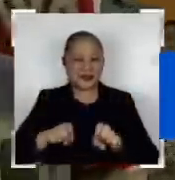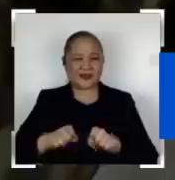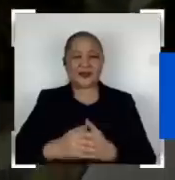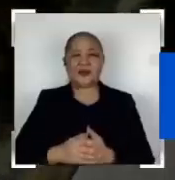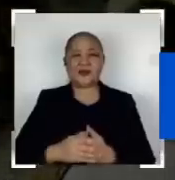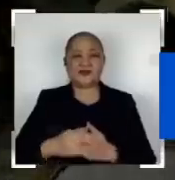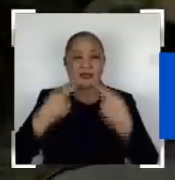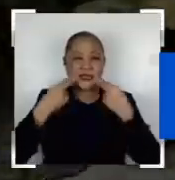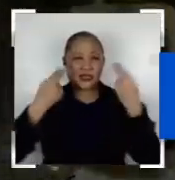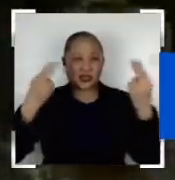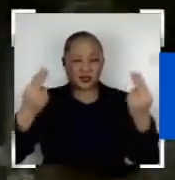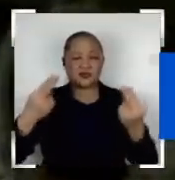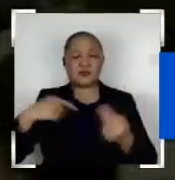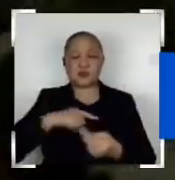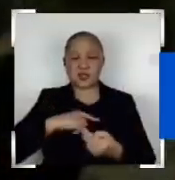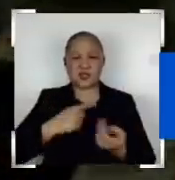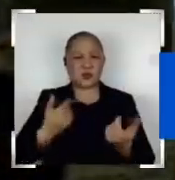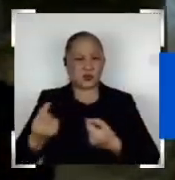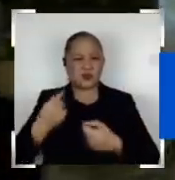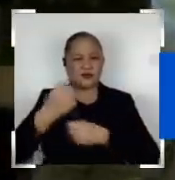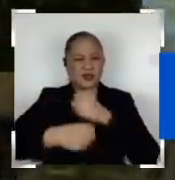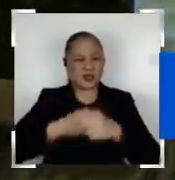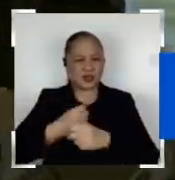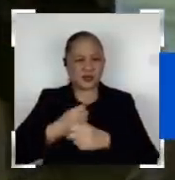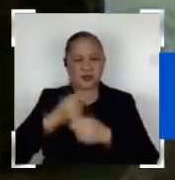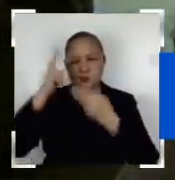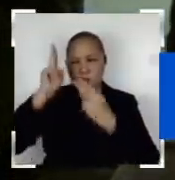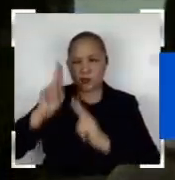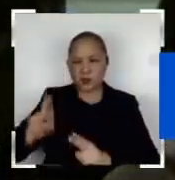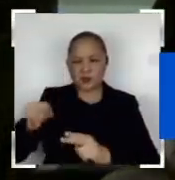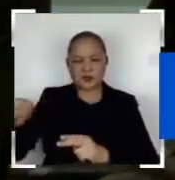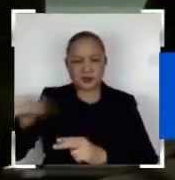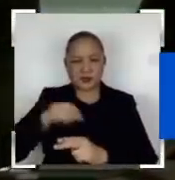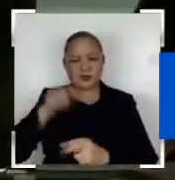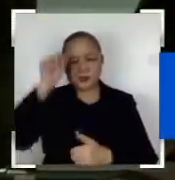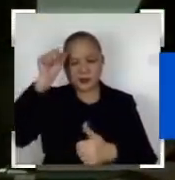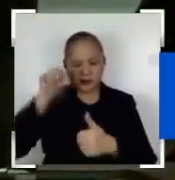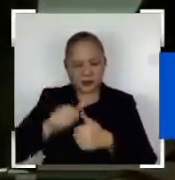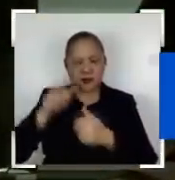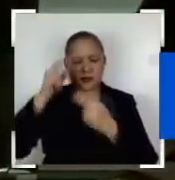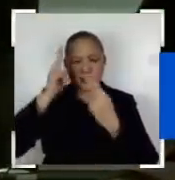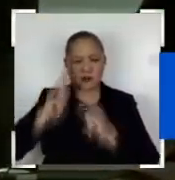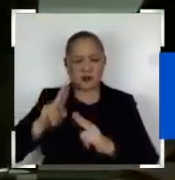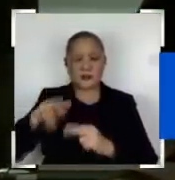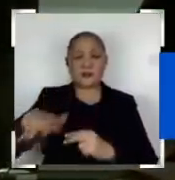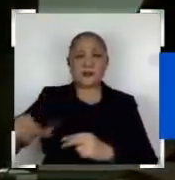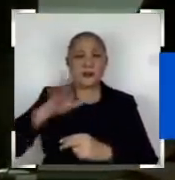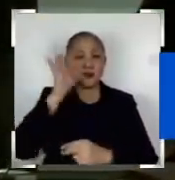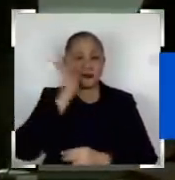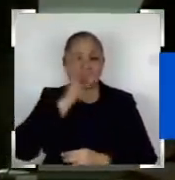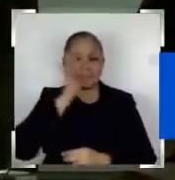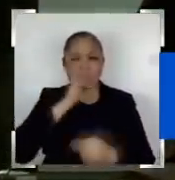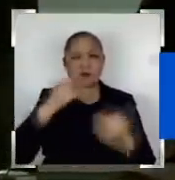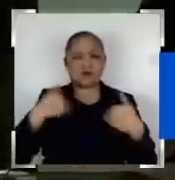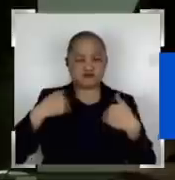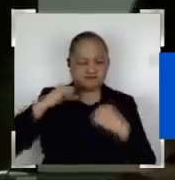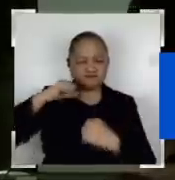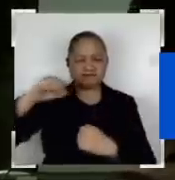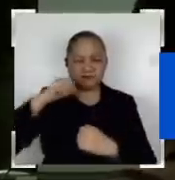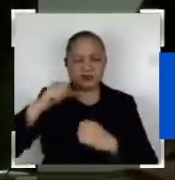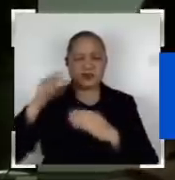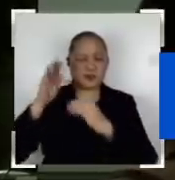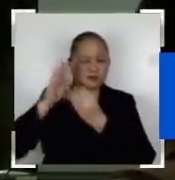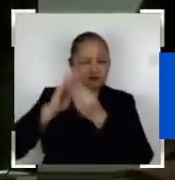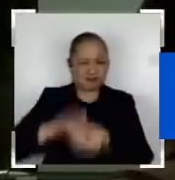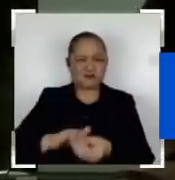year as a way of recognizing, remembering, and honoring those Filipinos who fought and toppled the Marcos